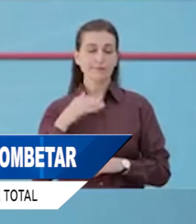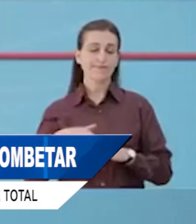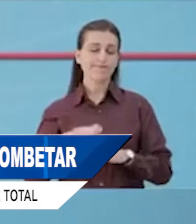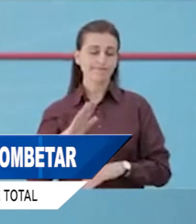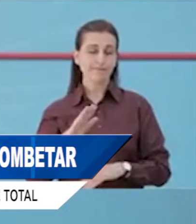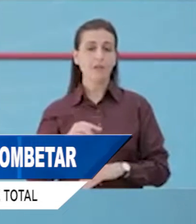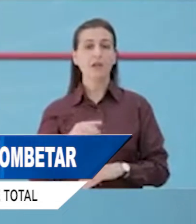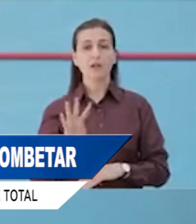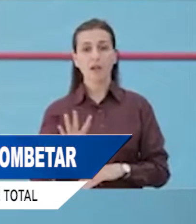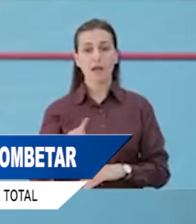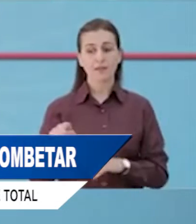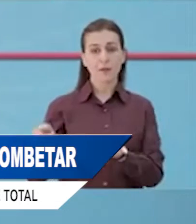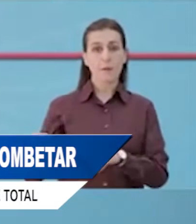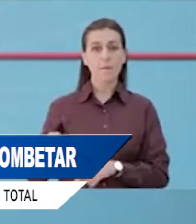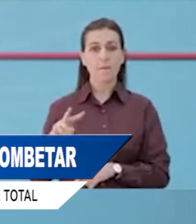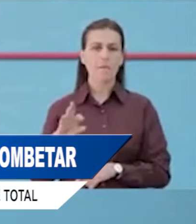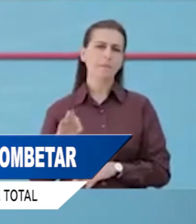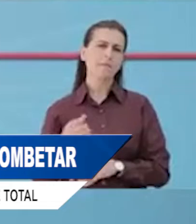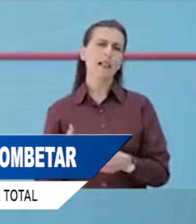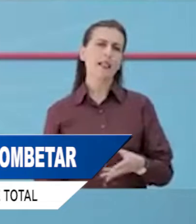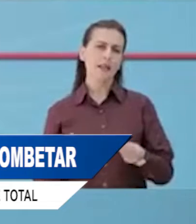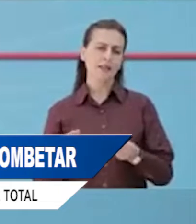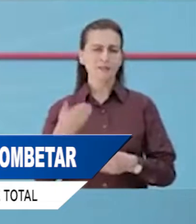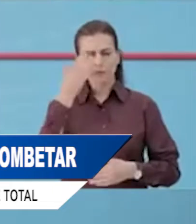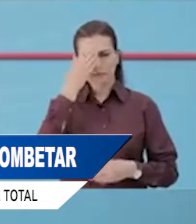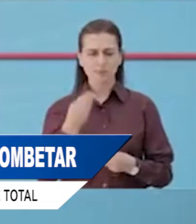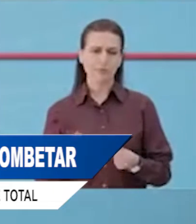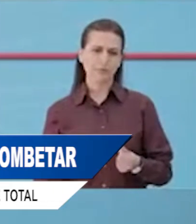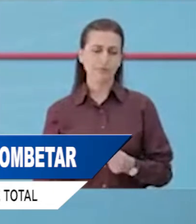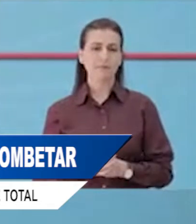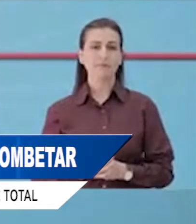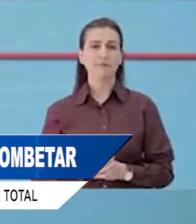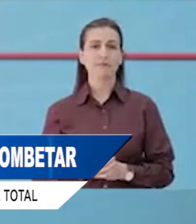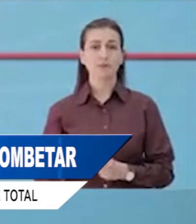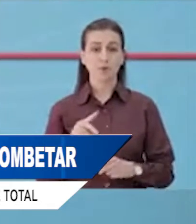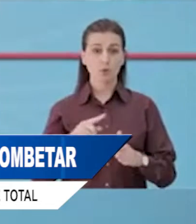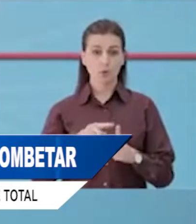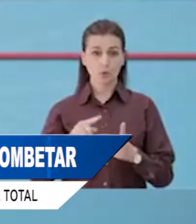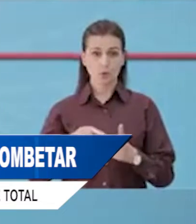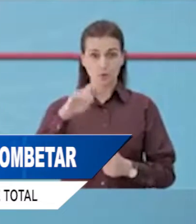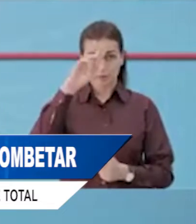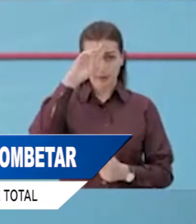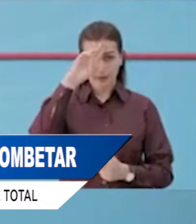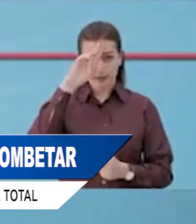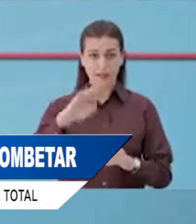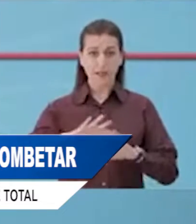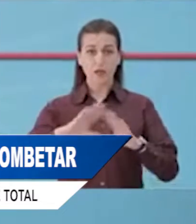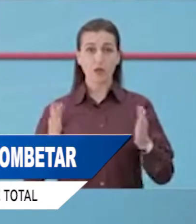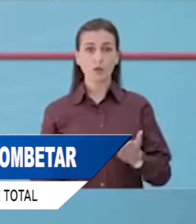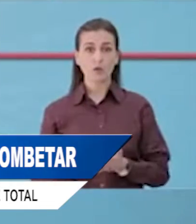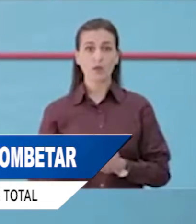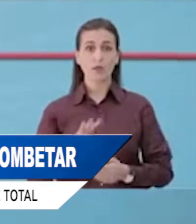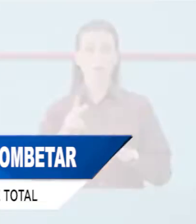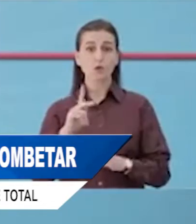reanimacion të intubuar, ndërsa 4 prej tyre janë në pavion. Në të dy spitalet, ka një total prej